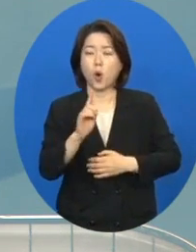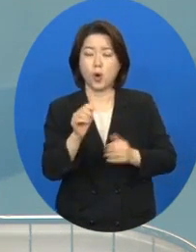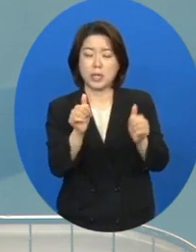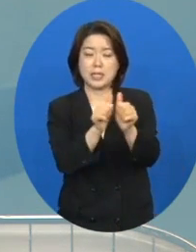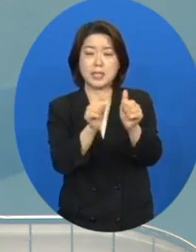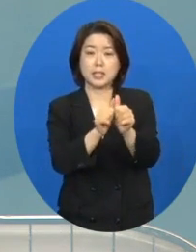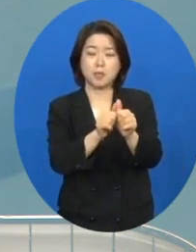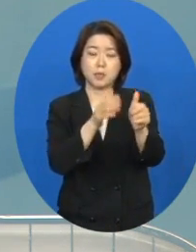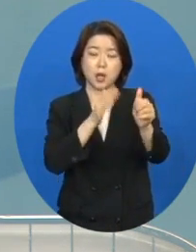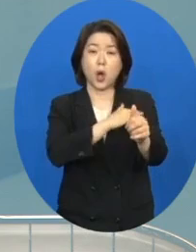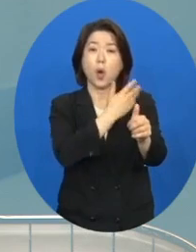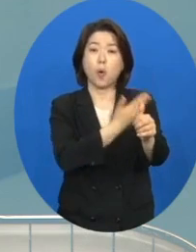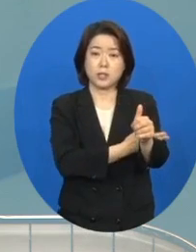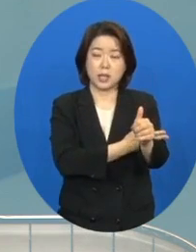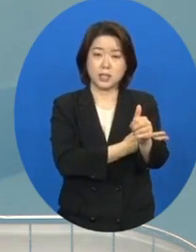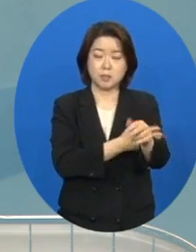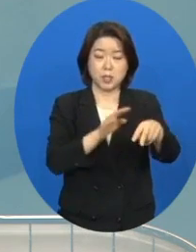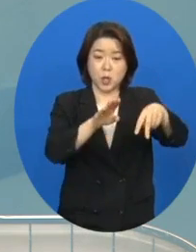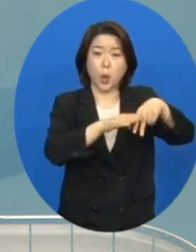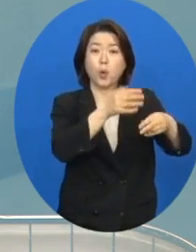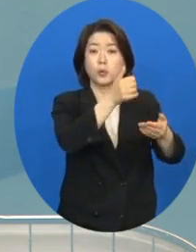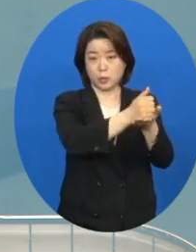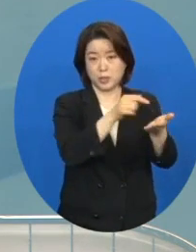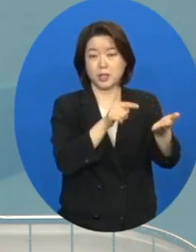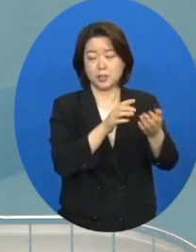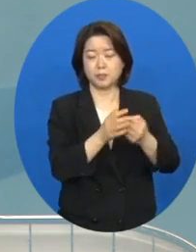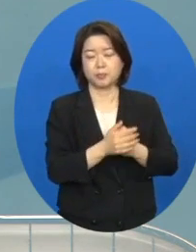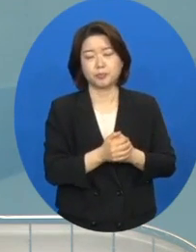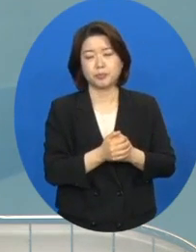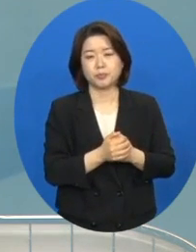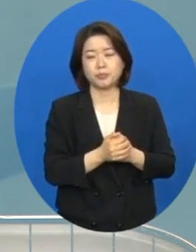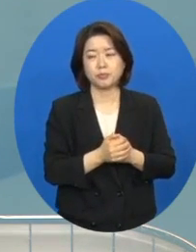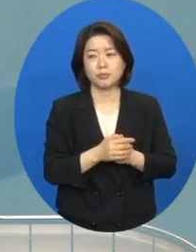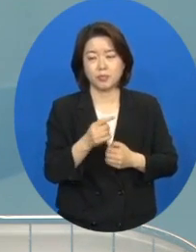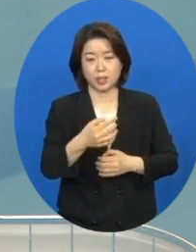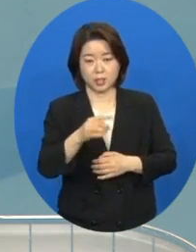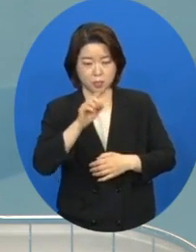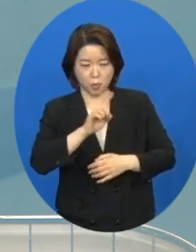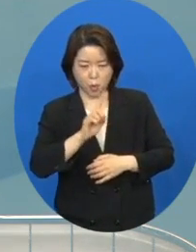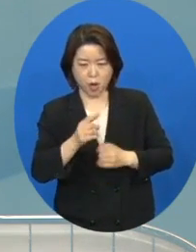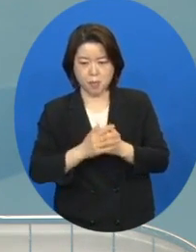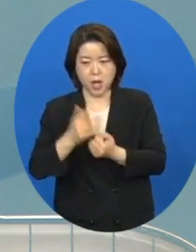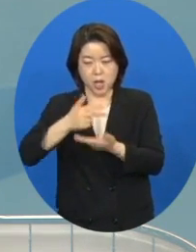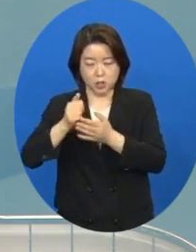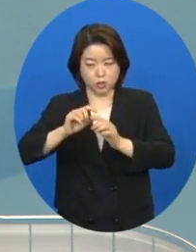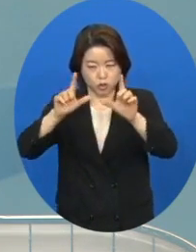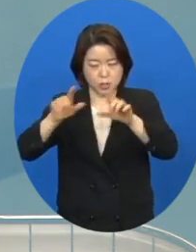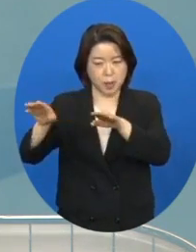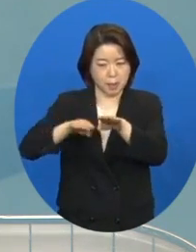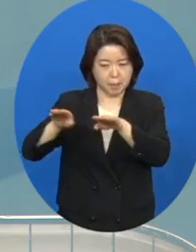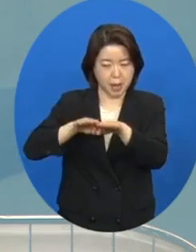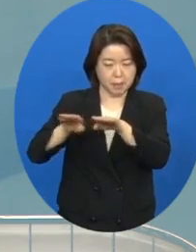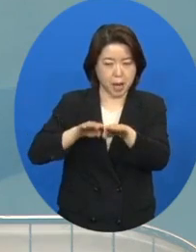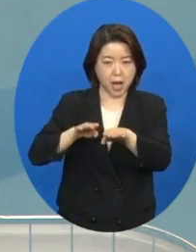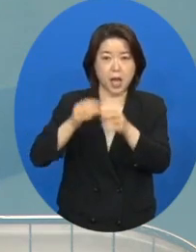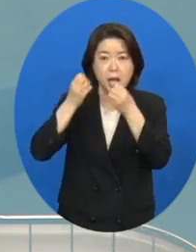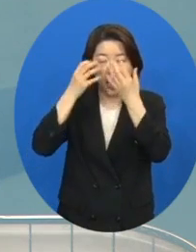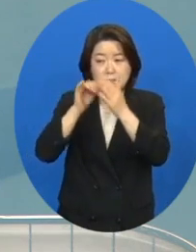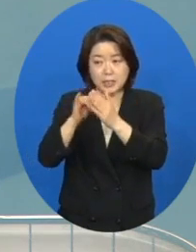권사님, 속장이신데 그 권사님에게 주일 예배에 계속 빠지는 새